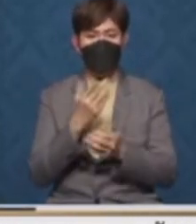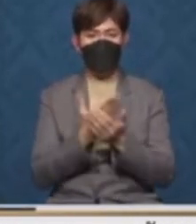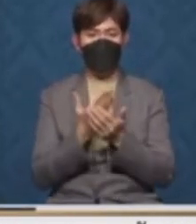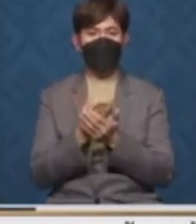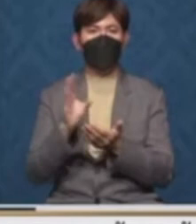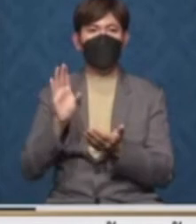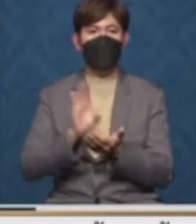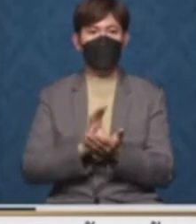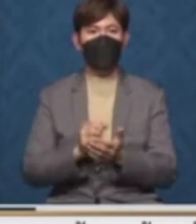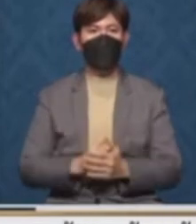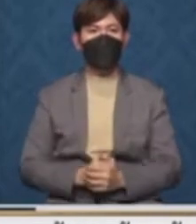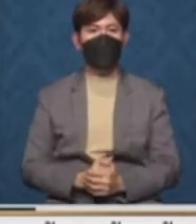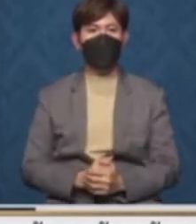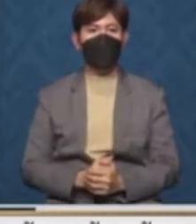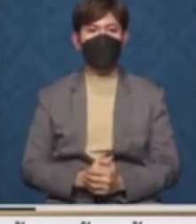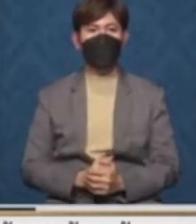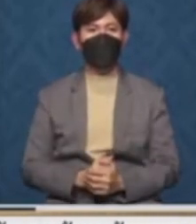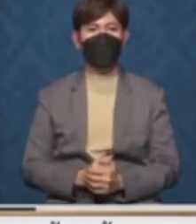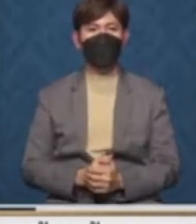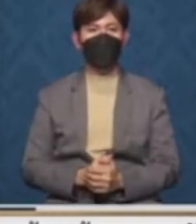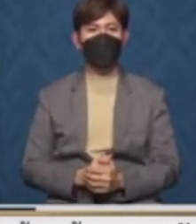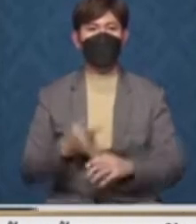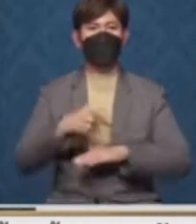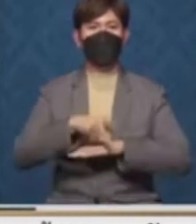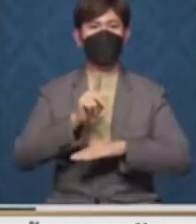ครับด้วยความเคารพครับท่านประธานครับ